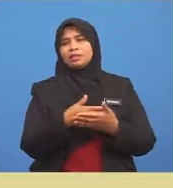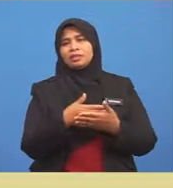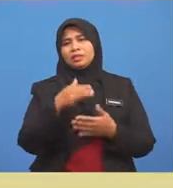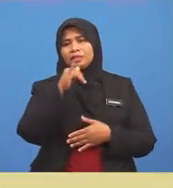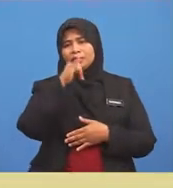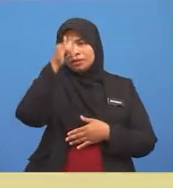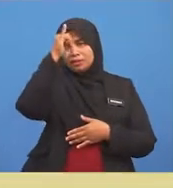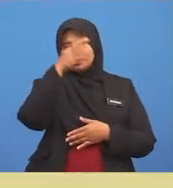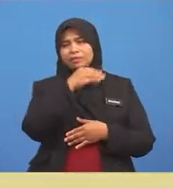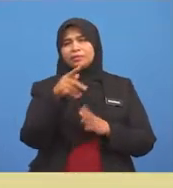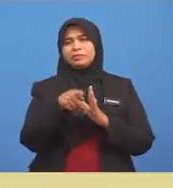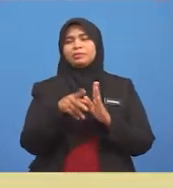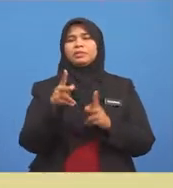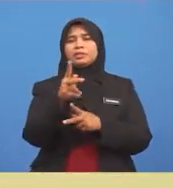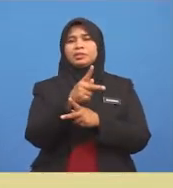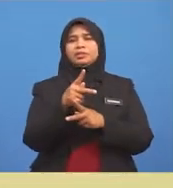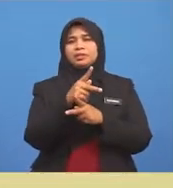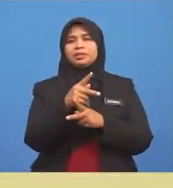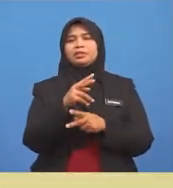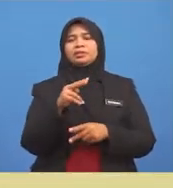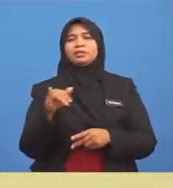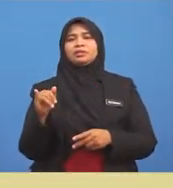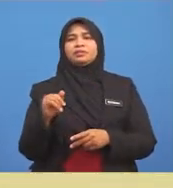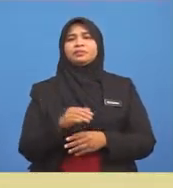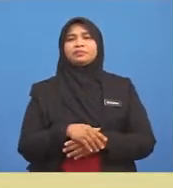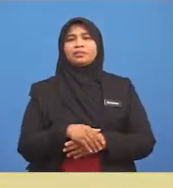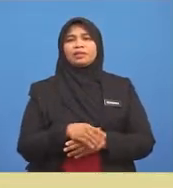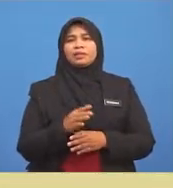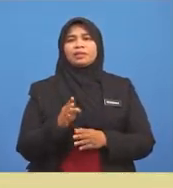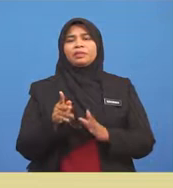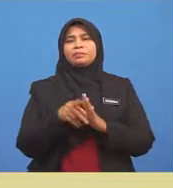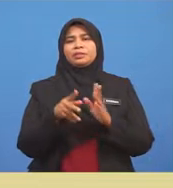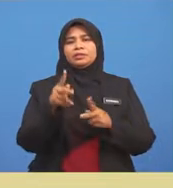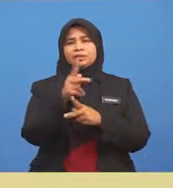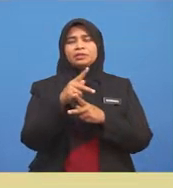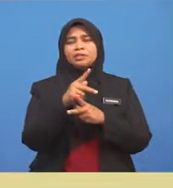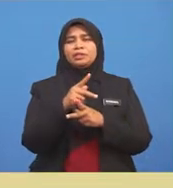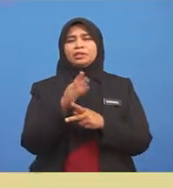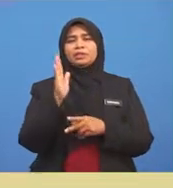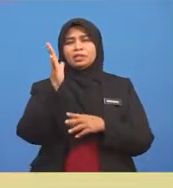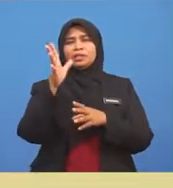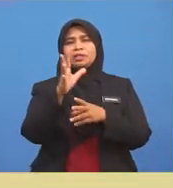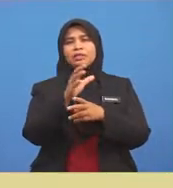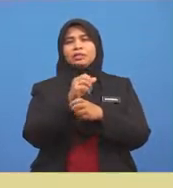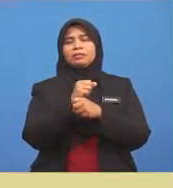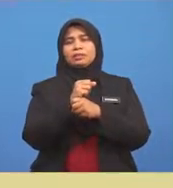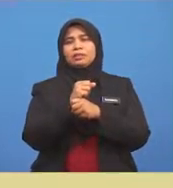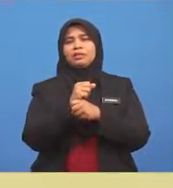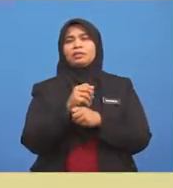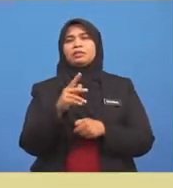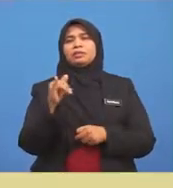dan penjaganya. Manakala kebaikan yang terakhir, penjaga anak yatim akan